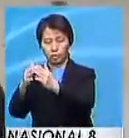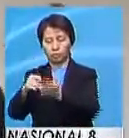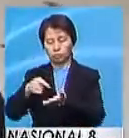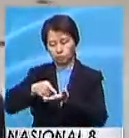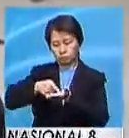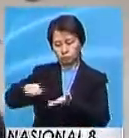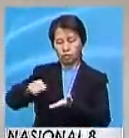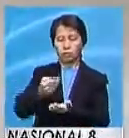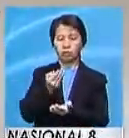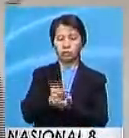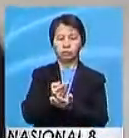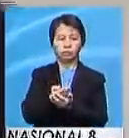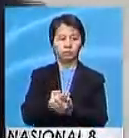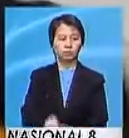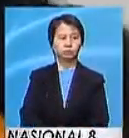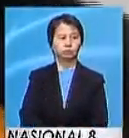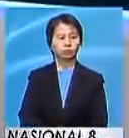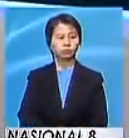membayar jaminan itu.